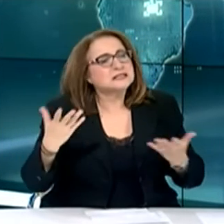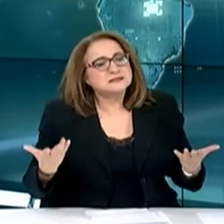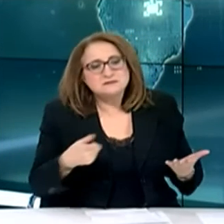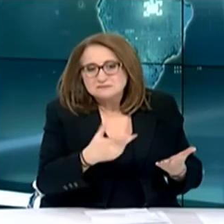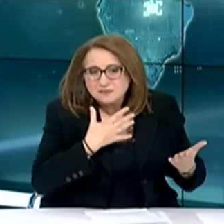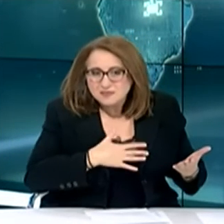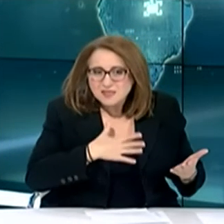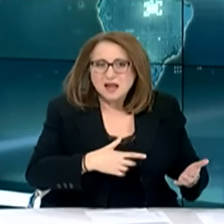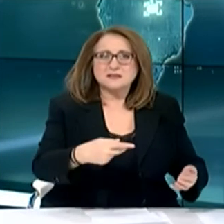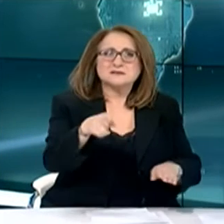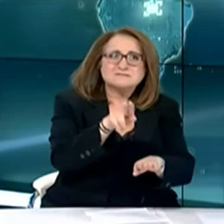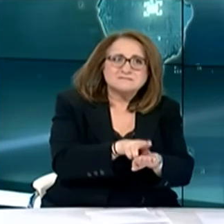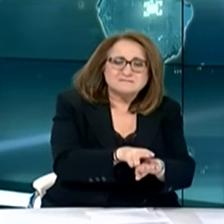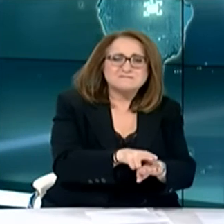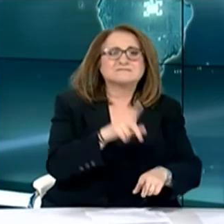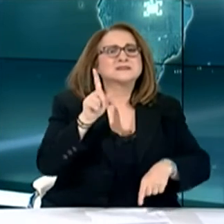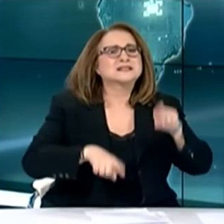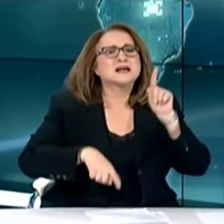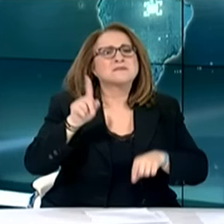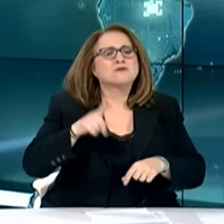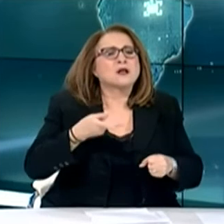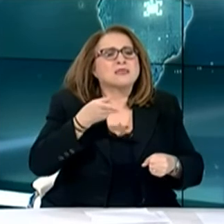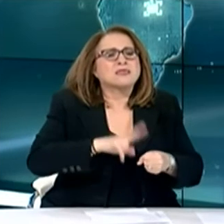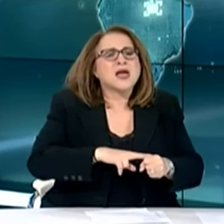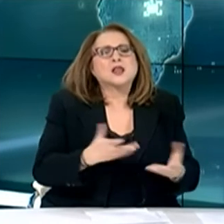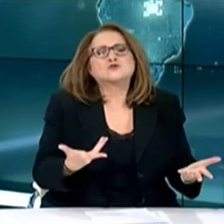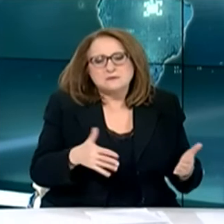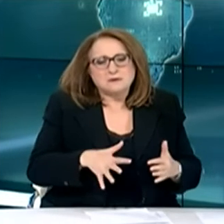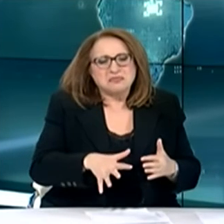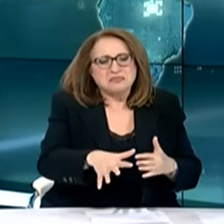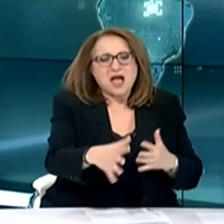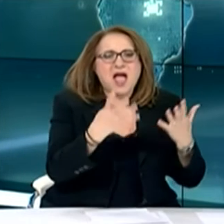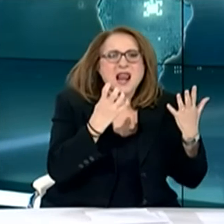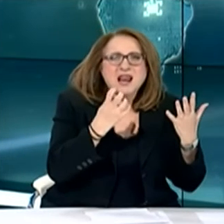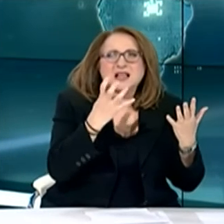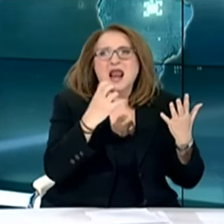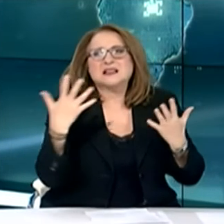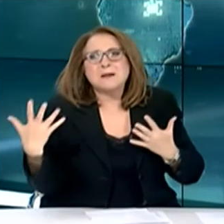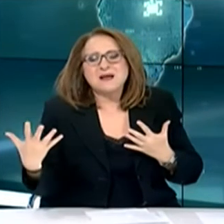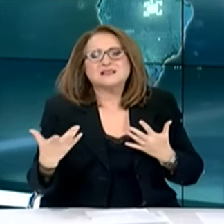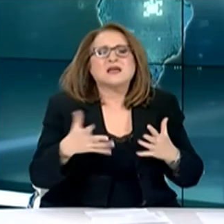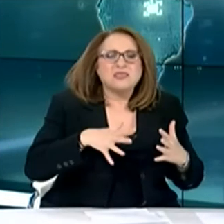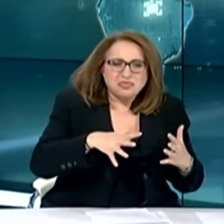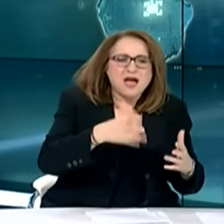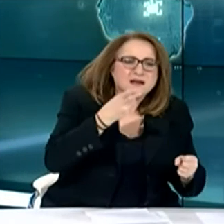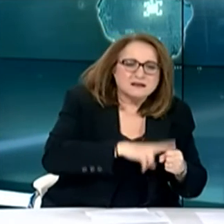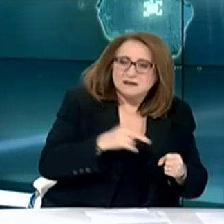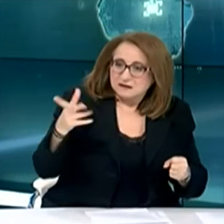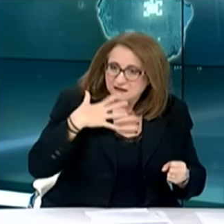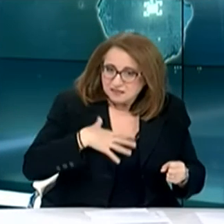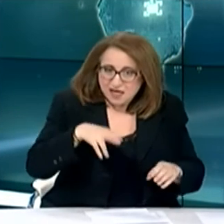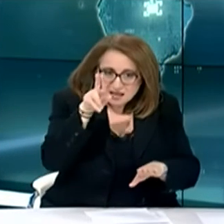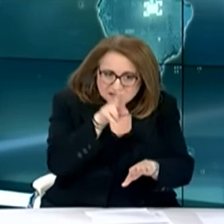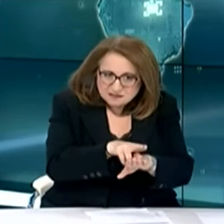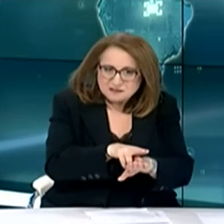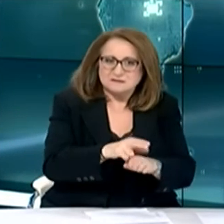τη διαδικασία καμιά φορά του θανάτου, η οποία σε αυτές τις ηλικίες έρχεται με τον ένα ή τον άλλο τρόπο, από μια πνευμονία, από μια ίωση, μια γρήπη. Θέλει λοιπόν πολύ προσοχή